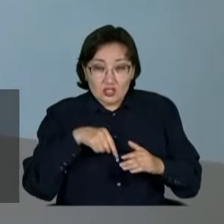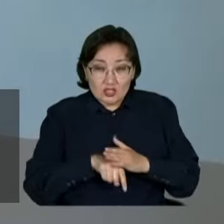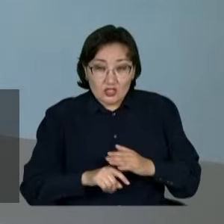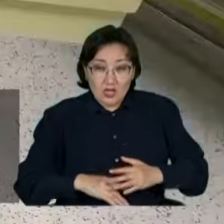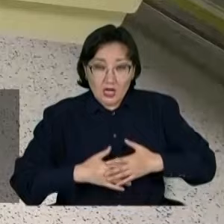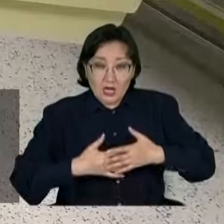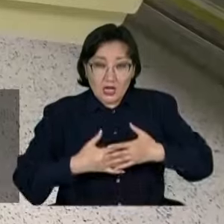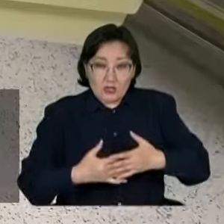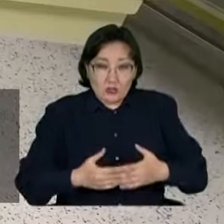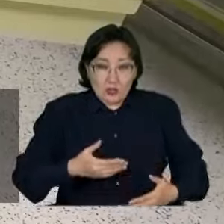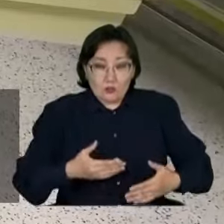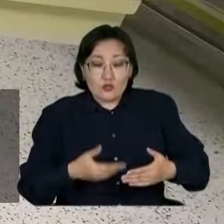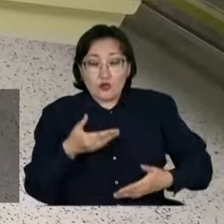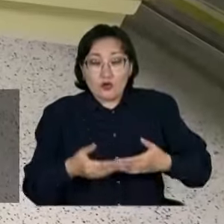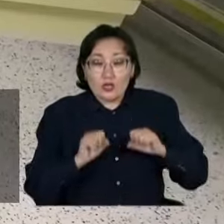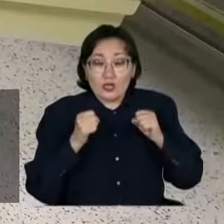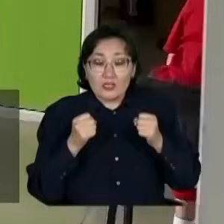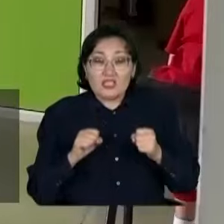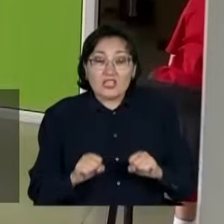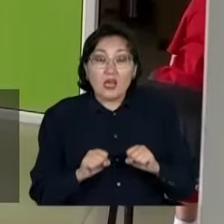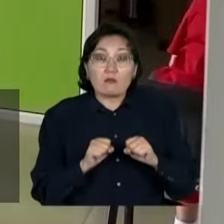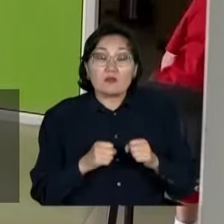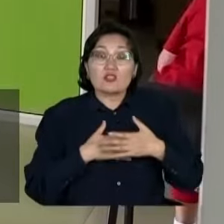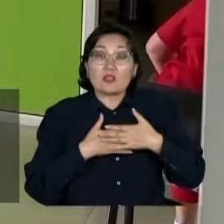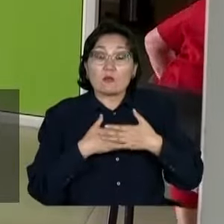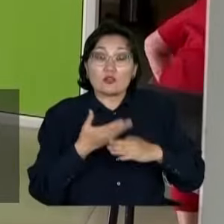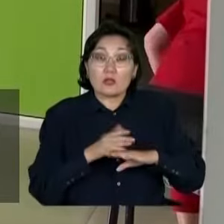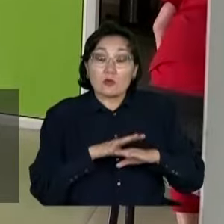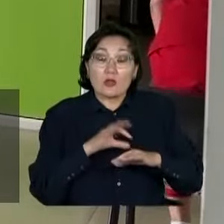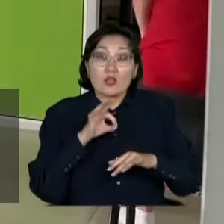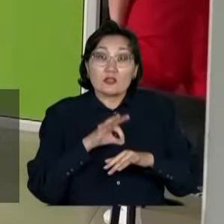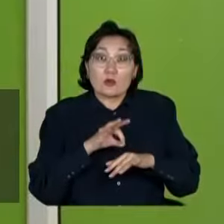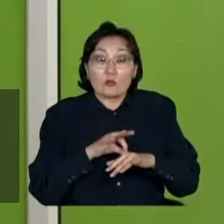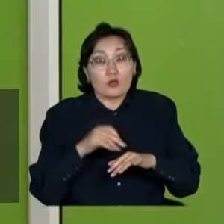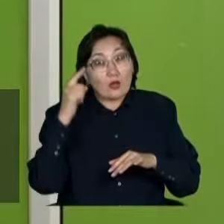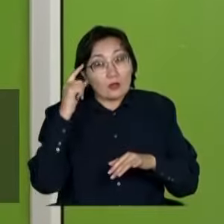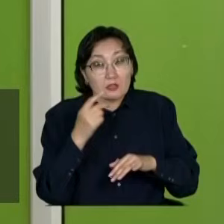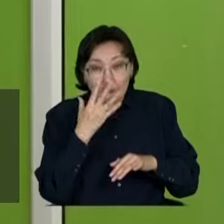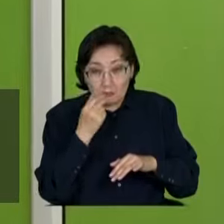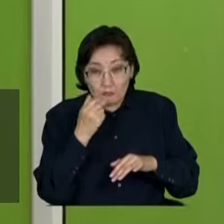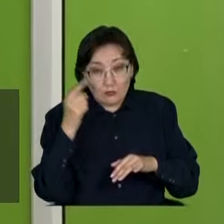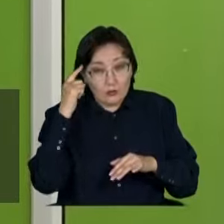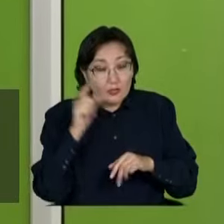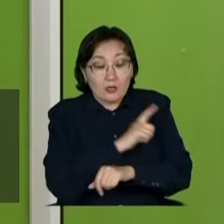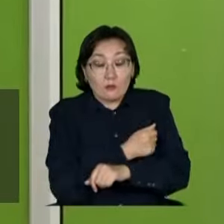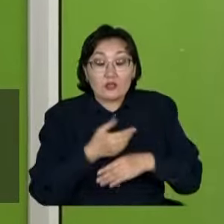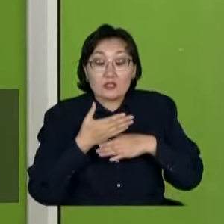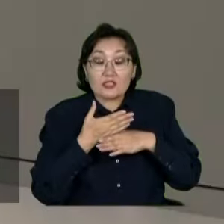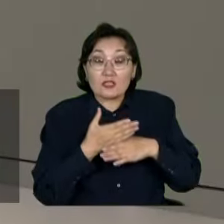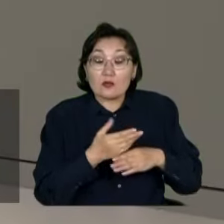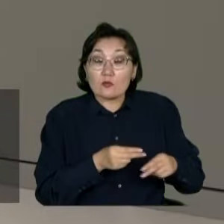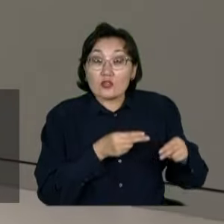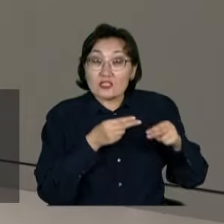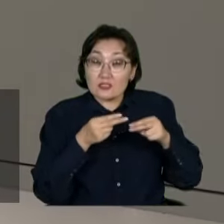жүруі қиындап, дем ала алмайтын жағдайға жеткен. Бір қызығы науқас дертін тұмау деп ойлап жүре берген. Жедел жәрдем мен ақ халаттылардың алдына